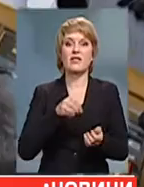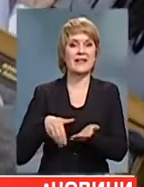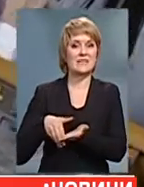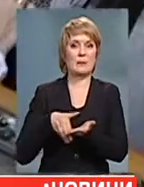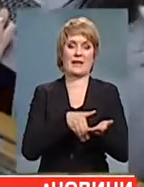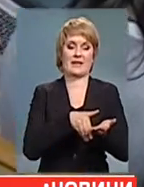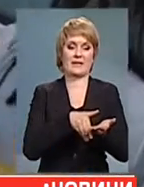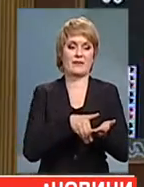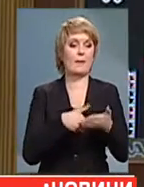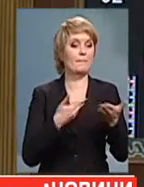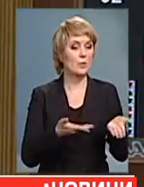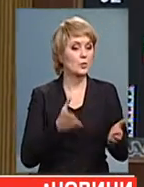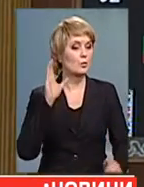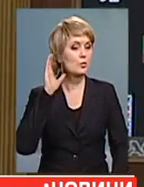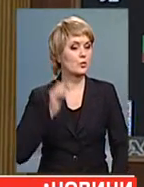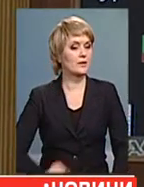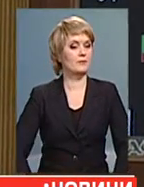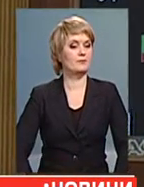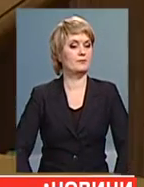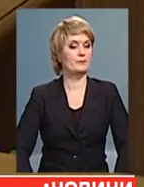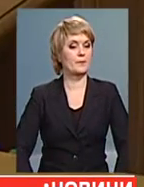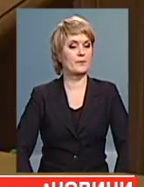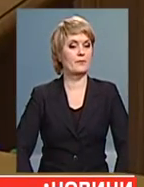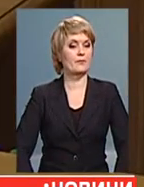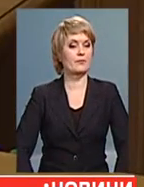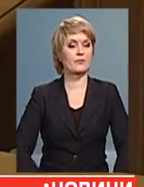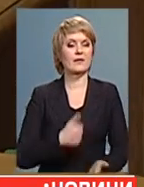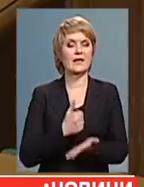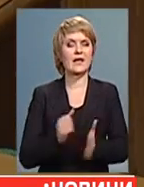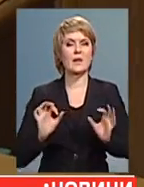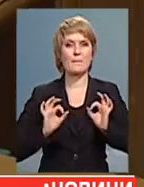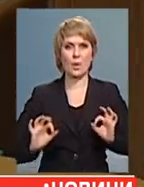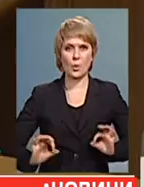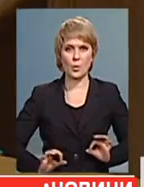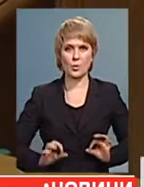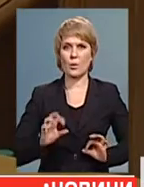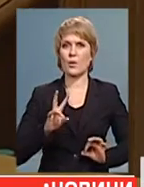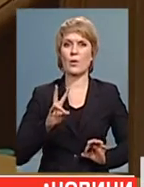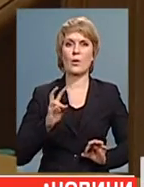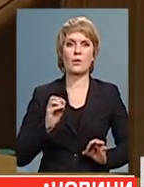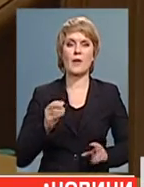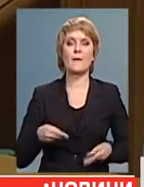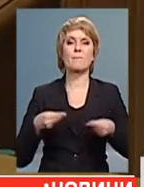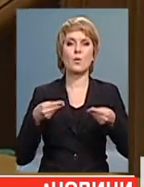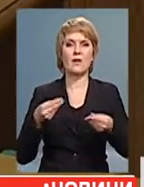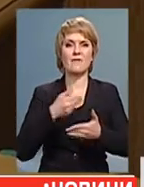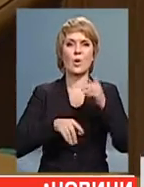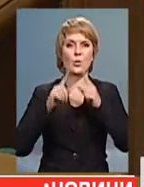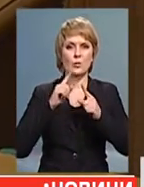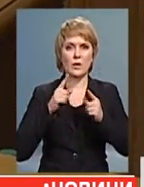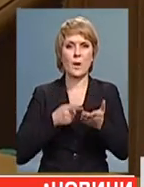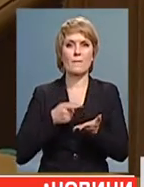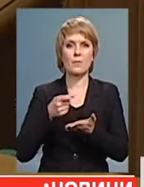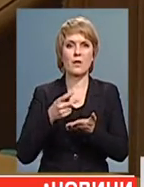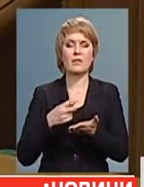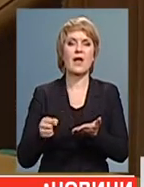несприятлива. Прошу послухати. Це той генеральний прокурор, який не подав в Верховну Раду подання на зняття Майдану з